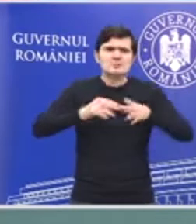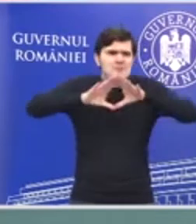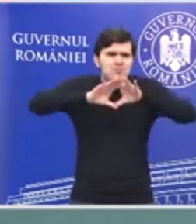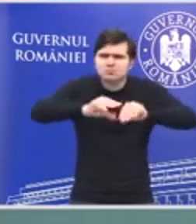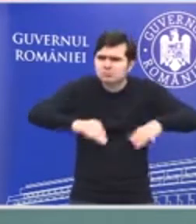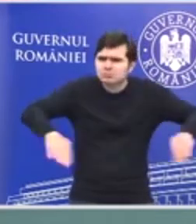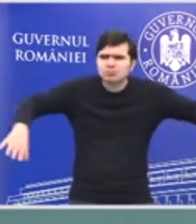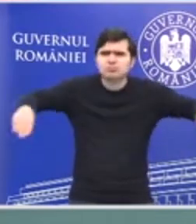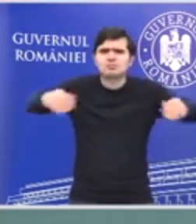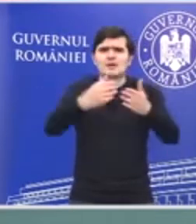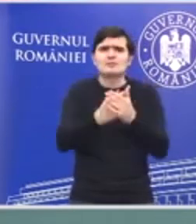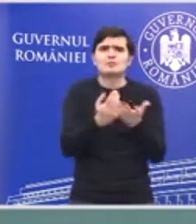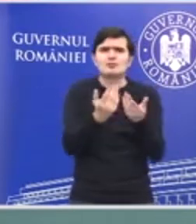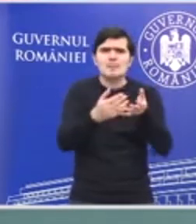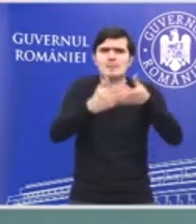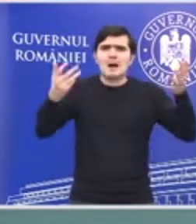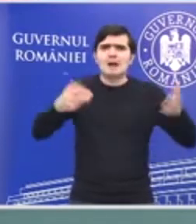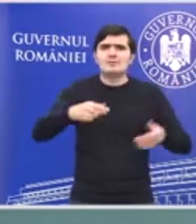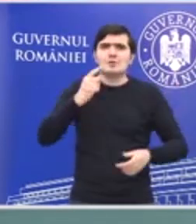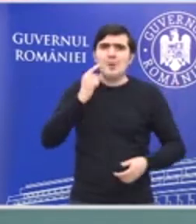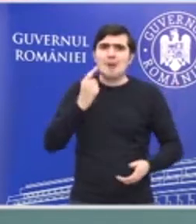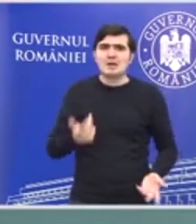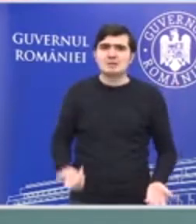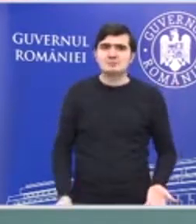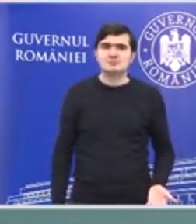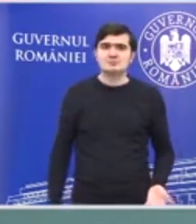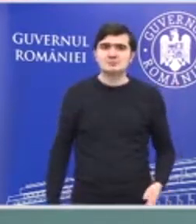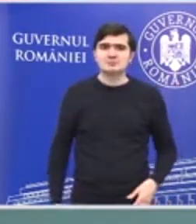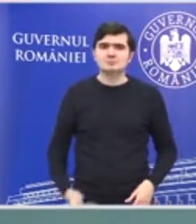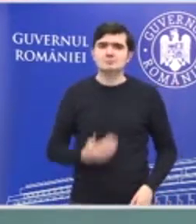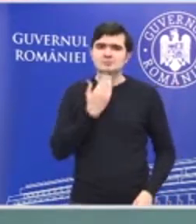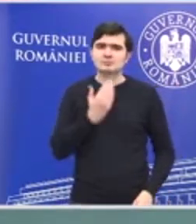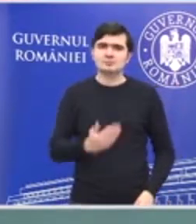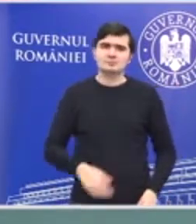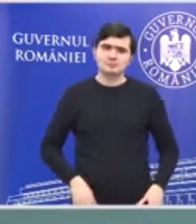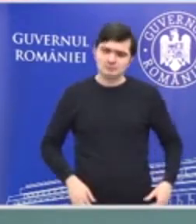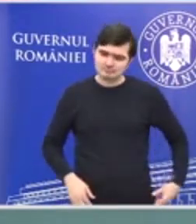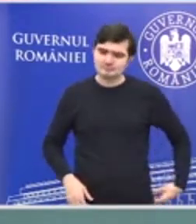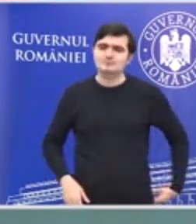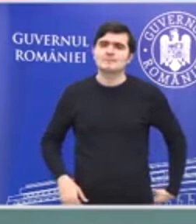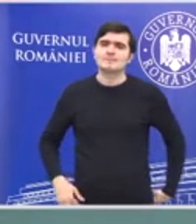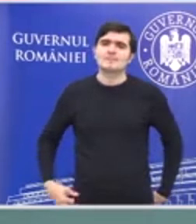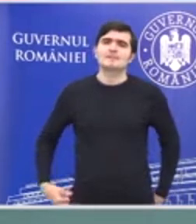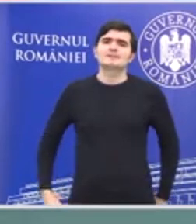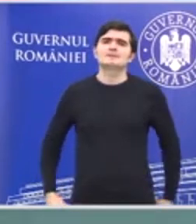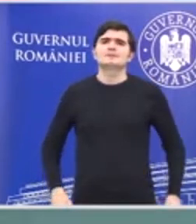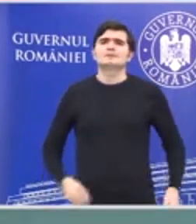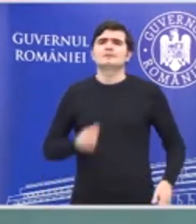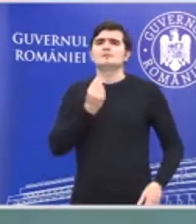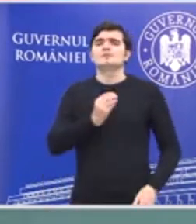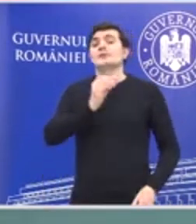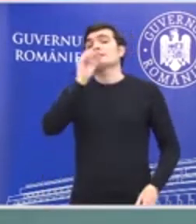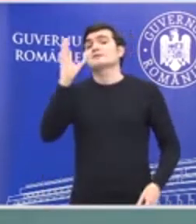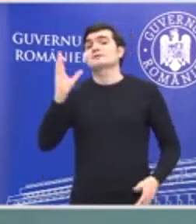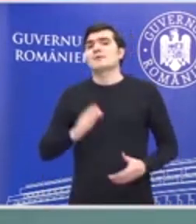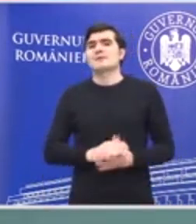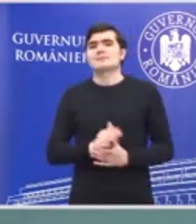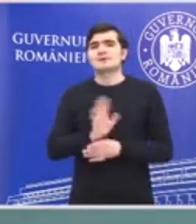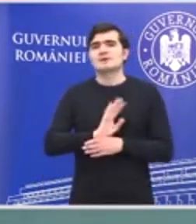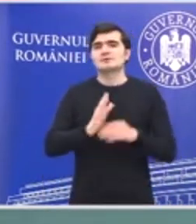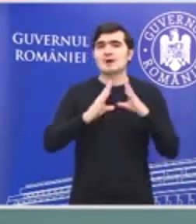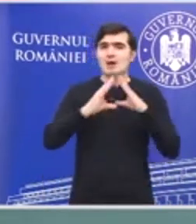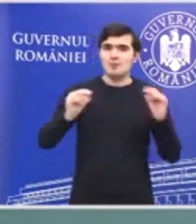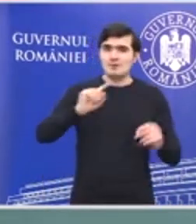pentru a vaccina un număr cât mai mare de persoane. Vă mulțumesc. Și eu. Bună ziua, Roxana Zanfirescu cu Televiziunea